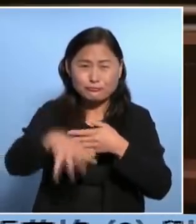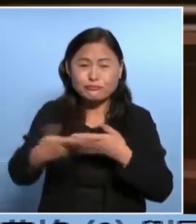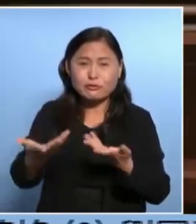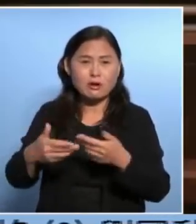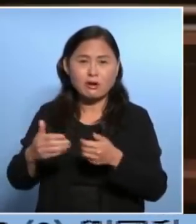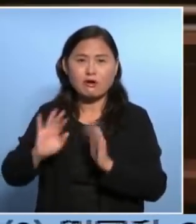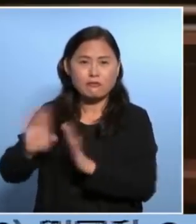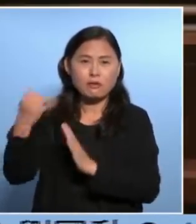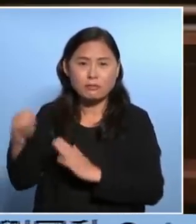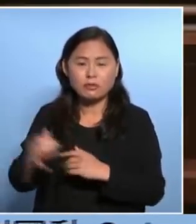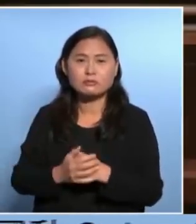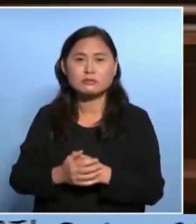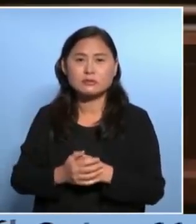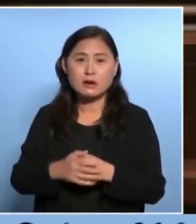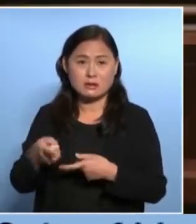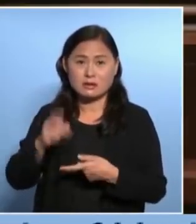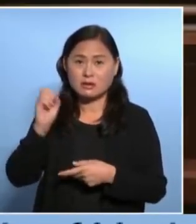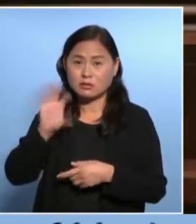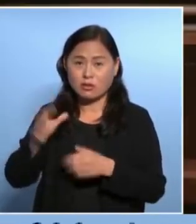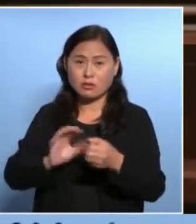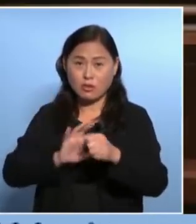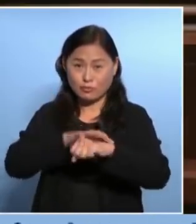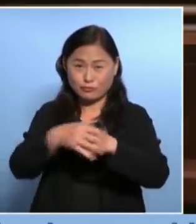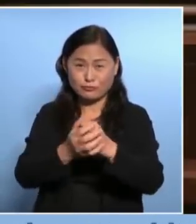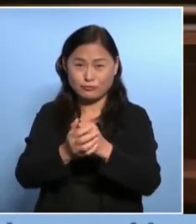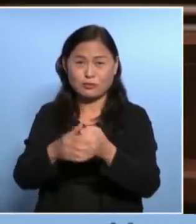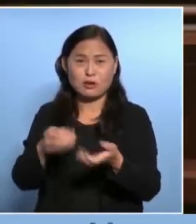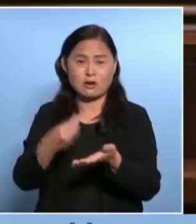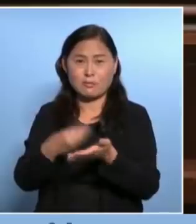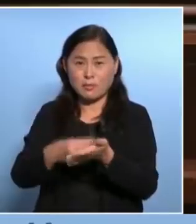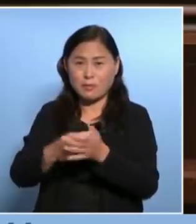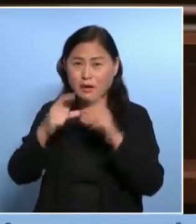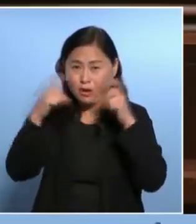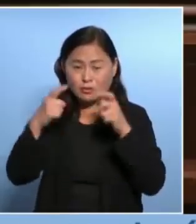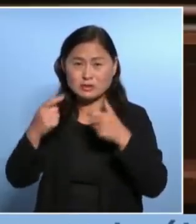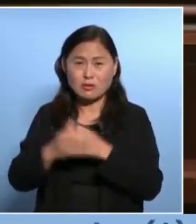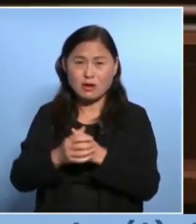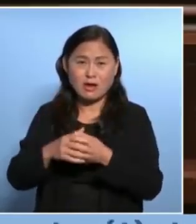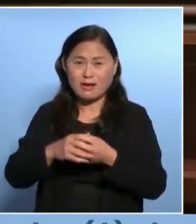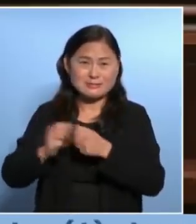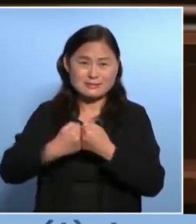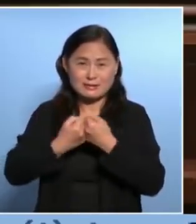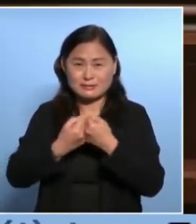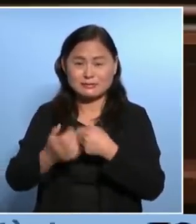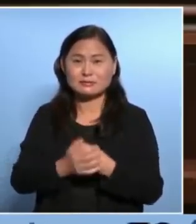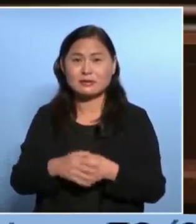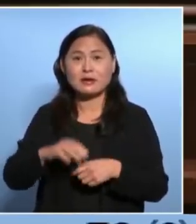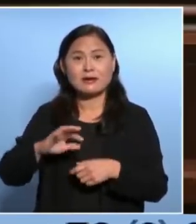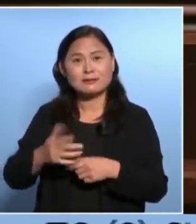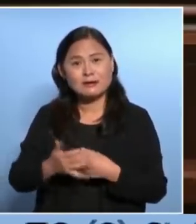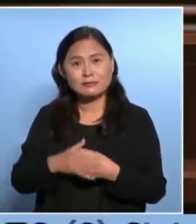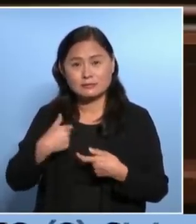在經常在說全球搶購口罩，你搶極我們懲教